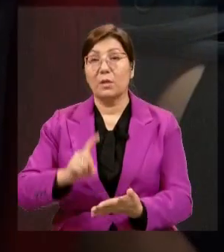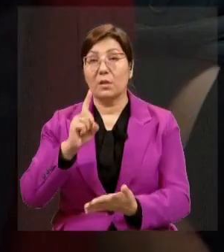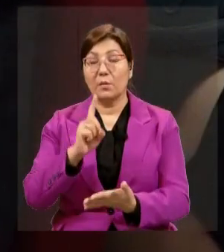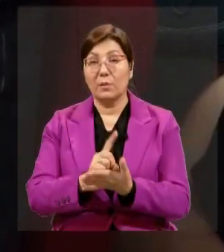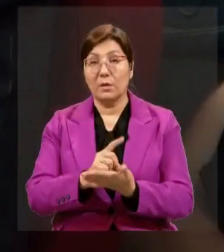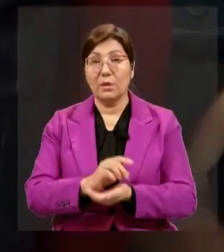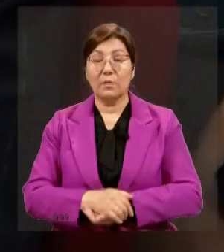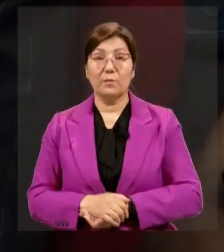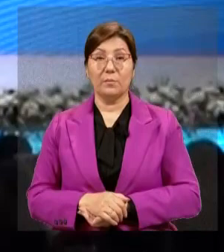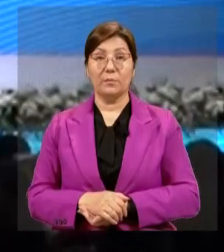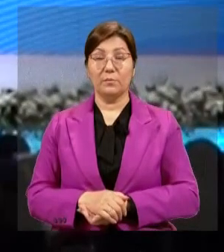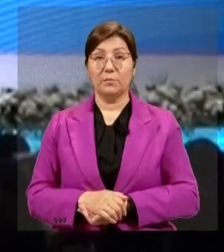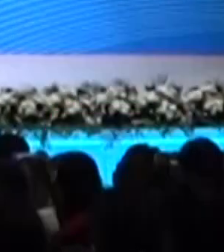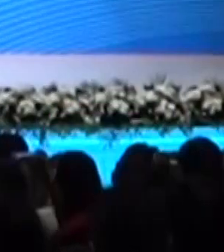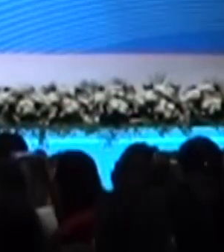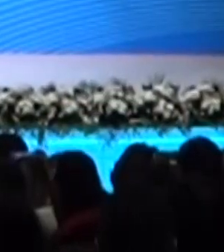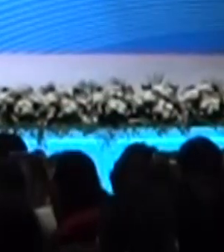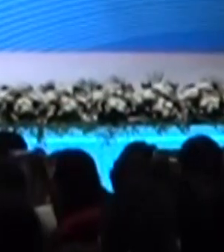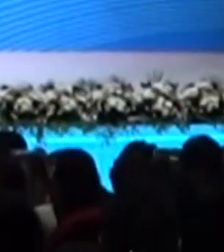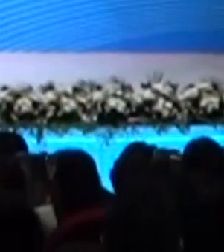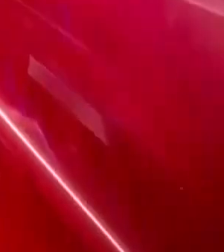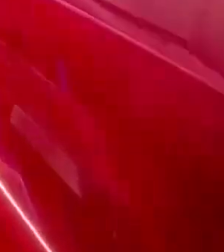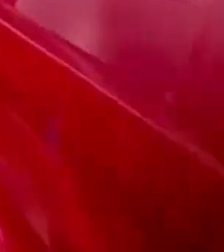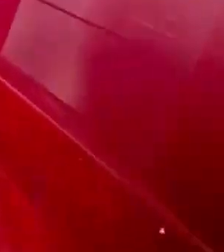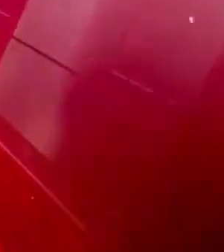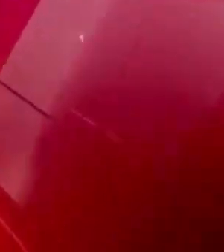Руслан Гельтаев, Мержан Аманжолов, апта тынысы.